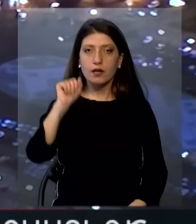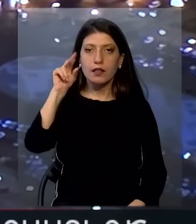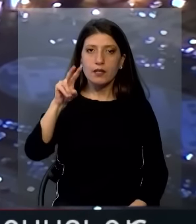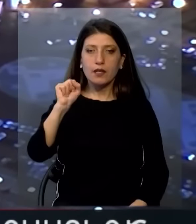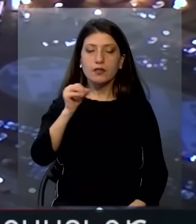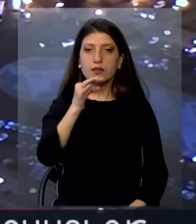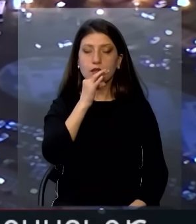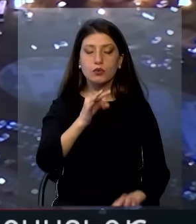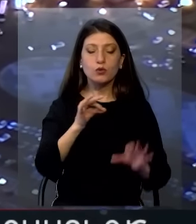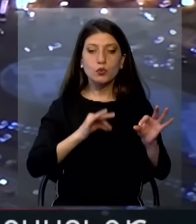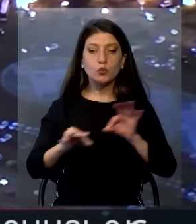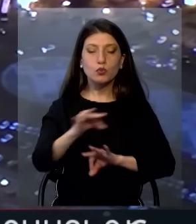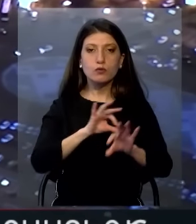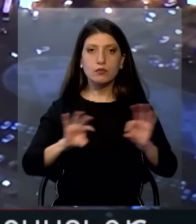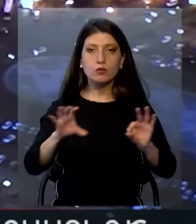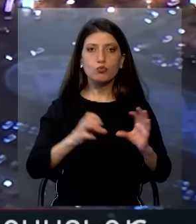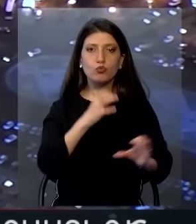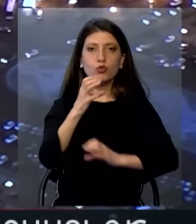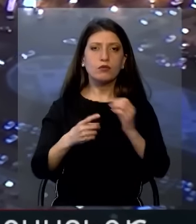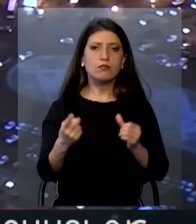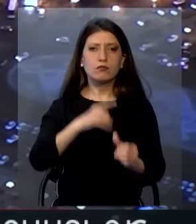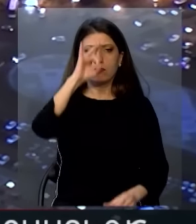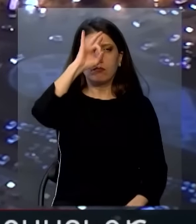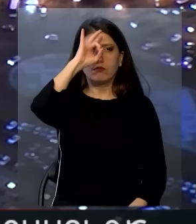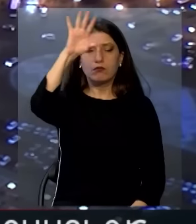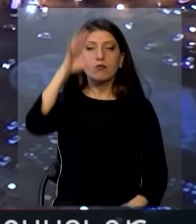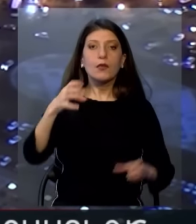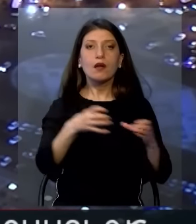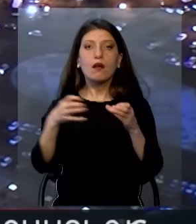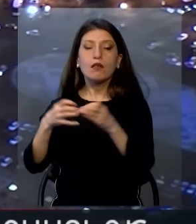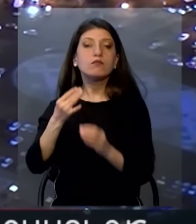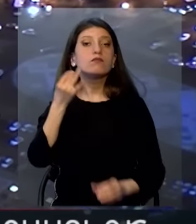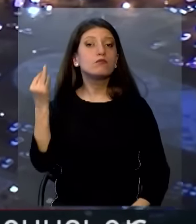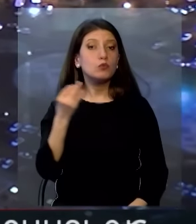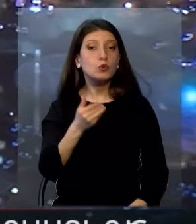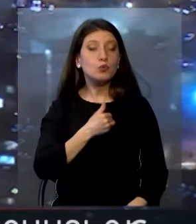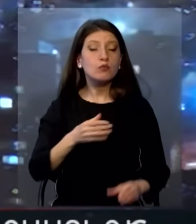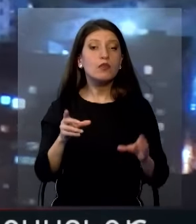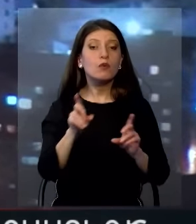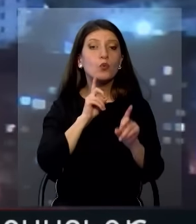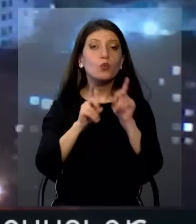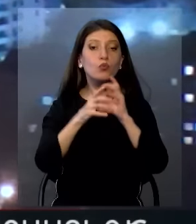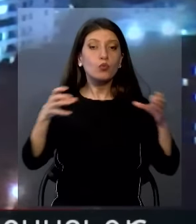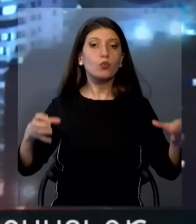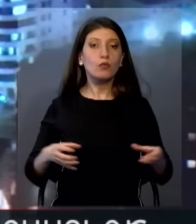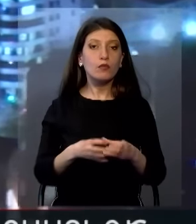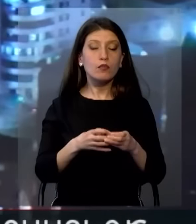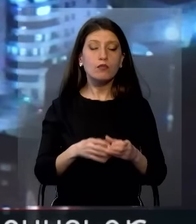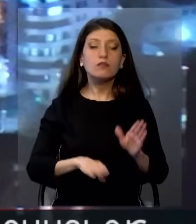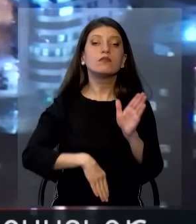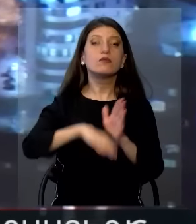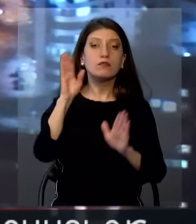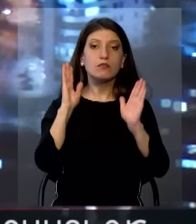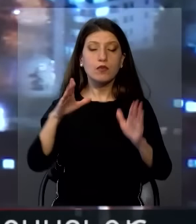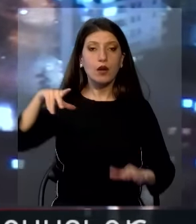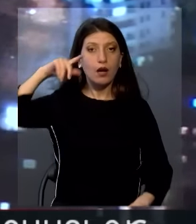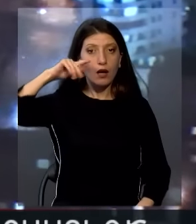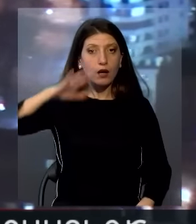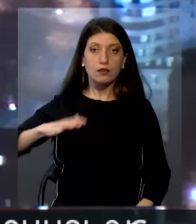հետ զրույցում ասել է, որ միջազգային հեղինակավոր կազմակերպություններ ևս հետաքրքրված են հանձնախմբով։ Ըստ նրա, լավ կլիներ, որ